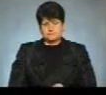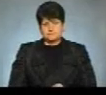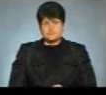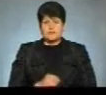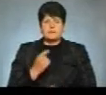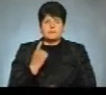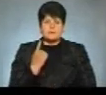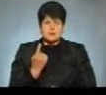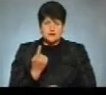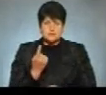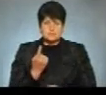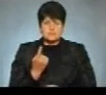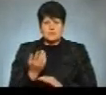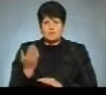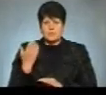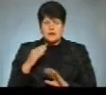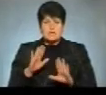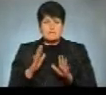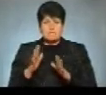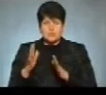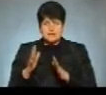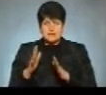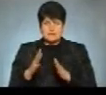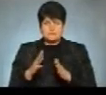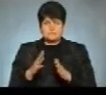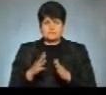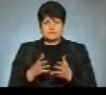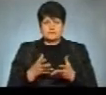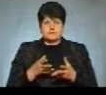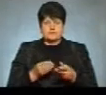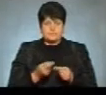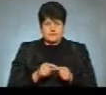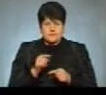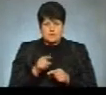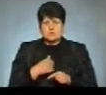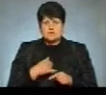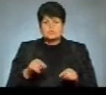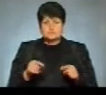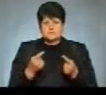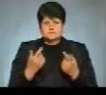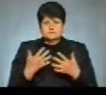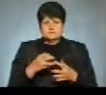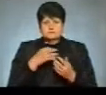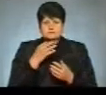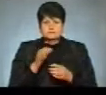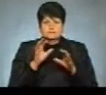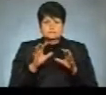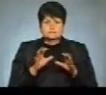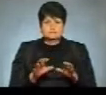По-перше, що попередні події підштовхували до цього. У нас утворився, як я вже казав, такий